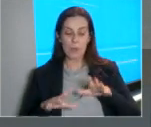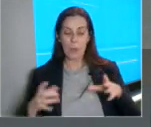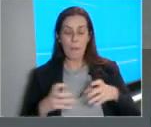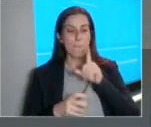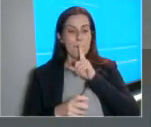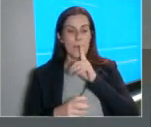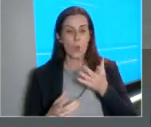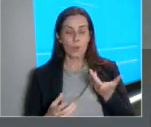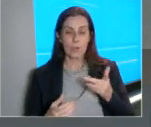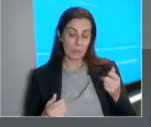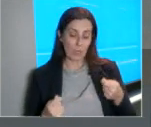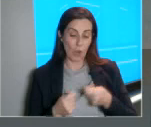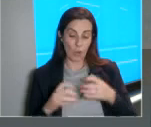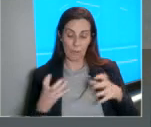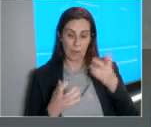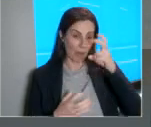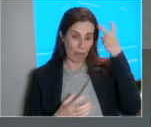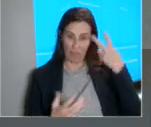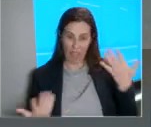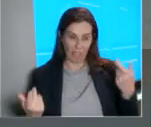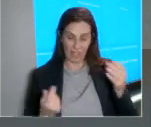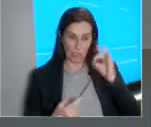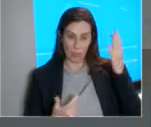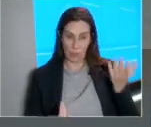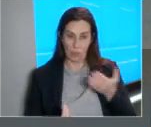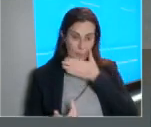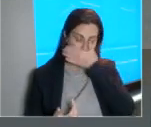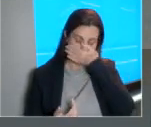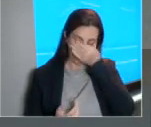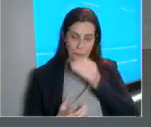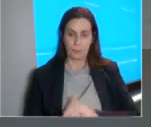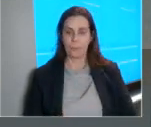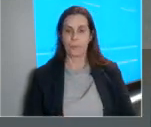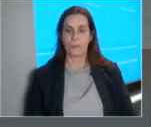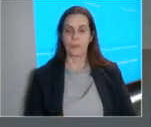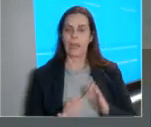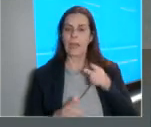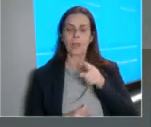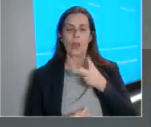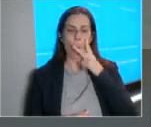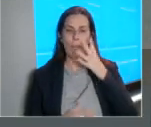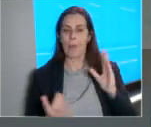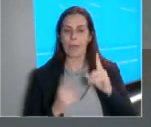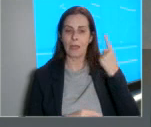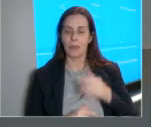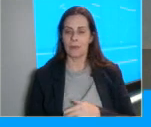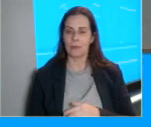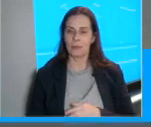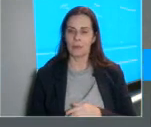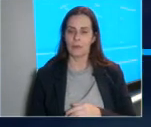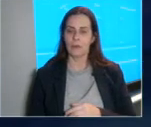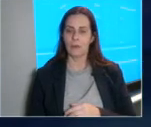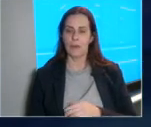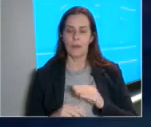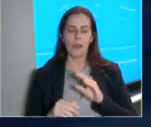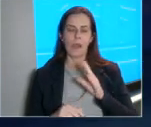מיעוט, ככל שזה קשור באיזשהו שיתוף פעולה או אפילו בהימנעות של הרשימה המשותפת. אז איך אתה רואה את זה? עידן, אתה יודע, המעבר